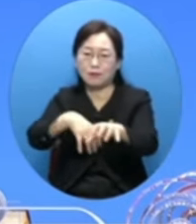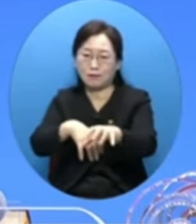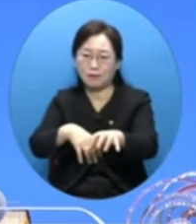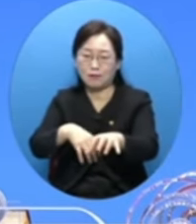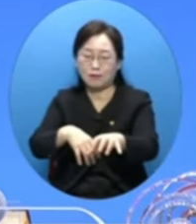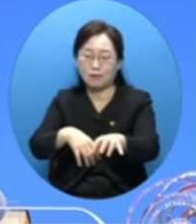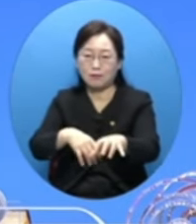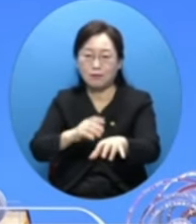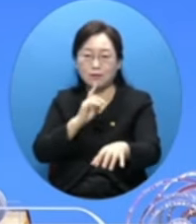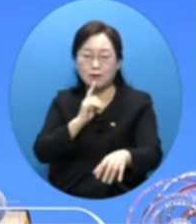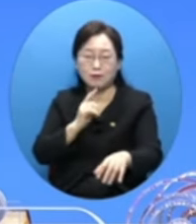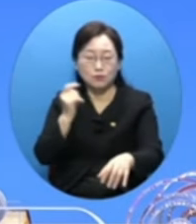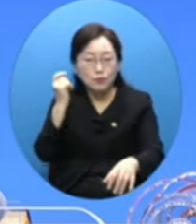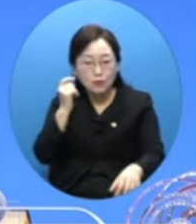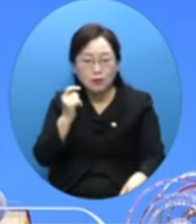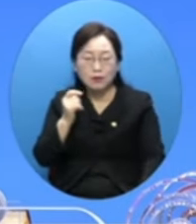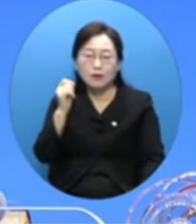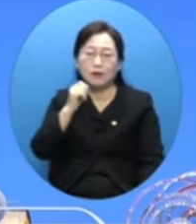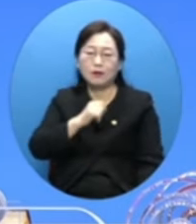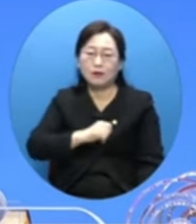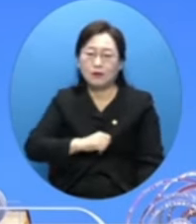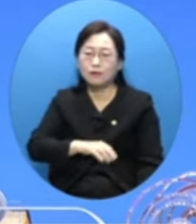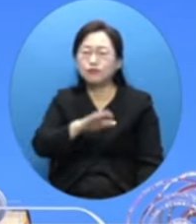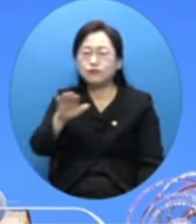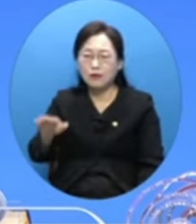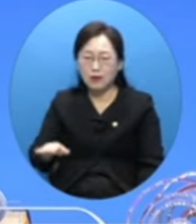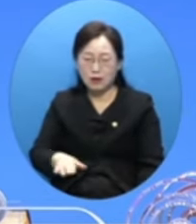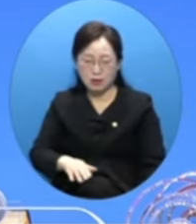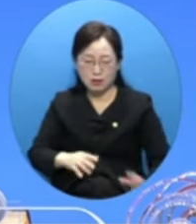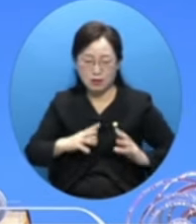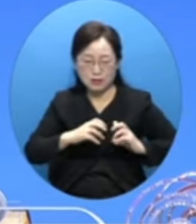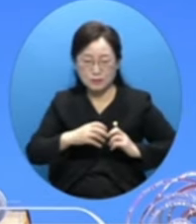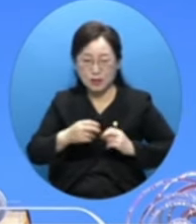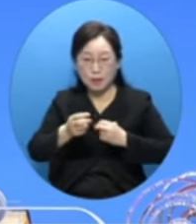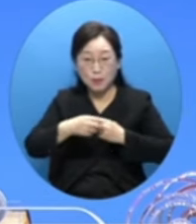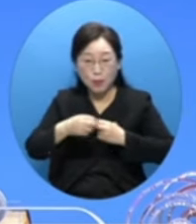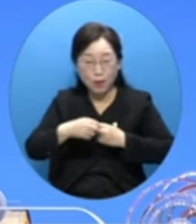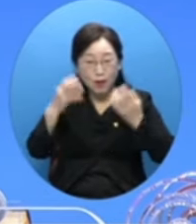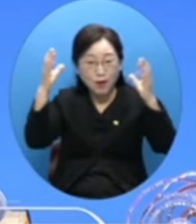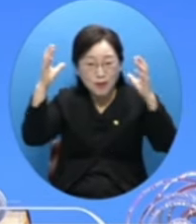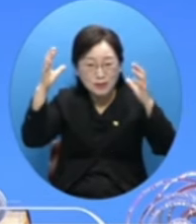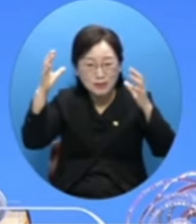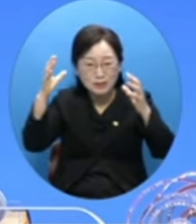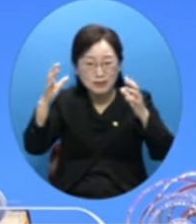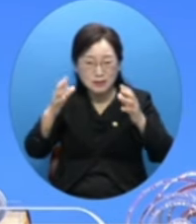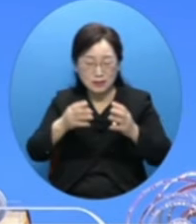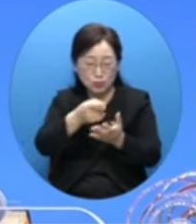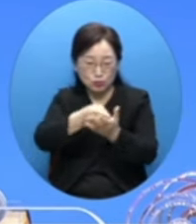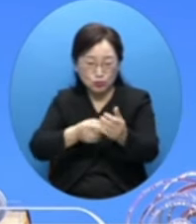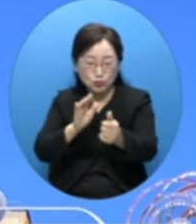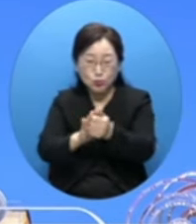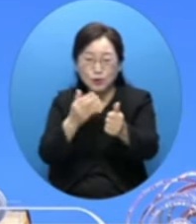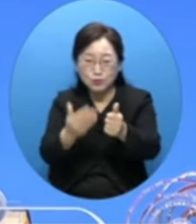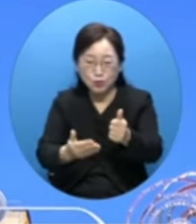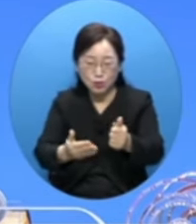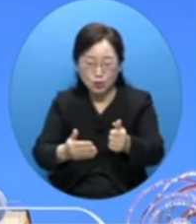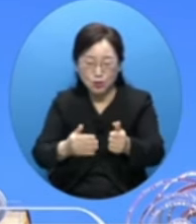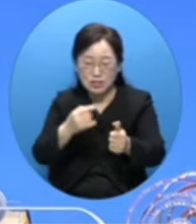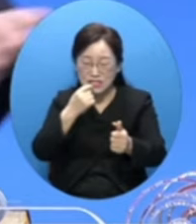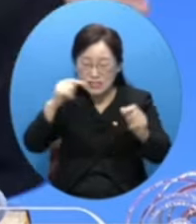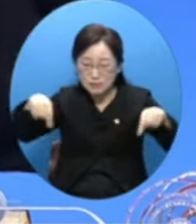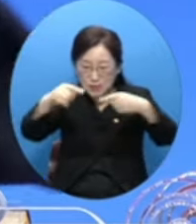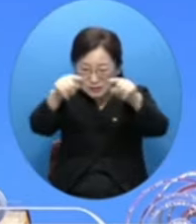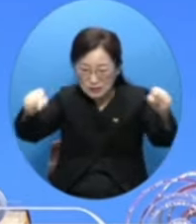돌아와서 우리가 심장병 어린이 무료 수술을 하기 위해서 폐지 수집하고 혼원 모으기를 하는 것 중에서 폐지